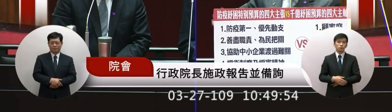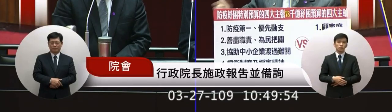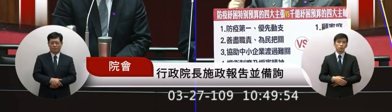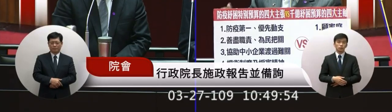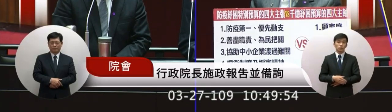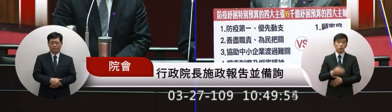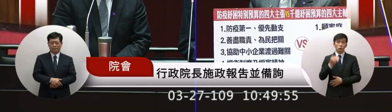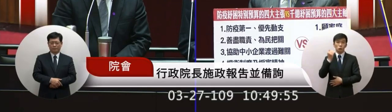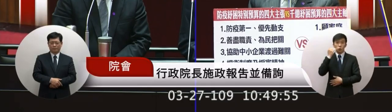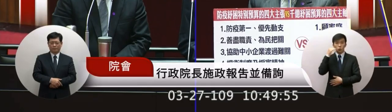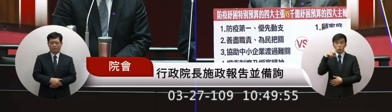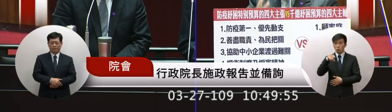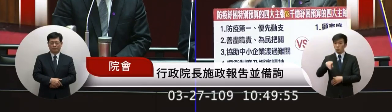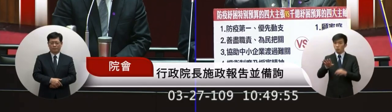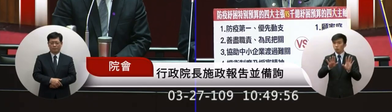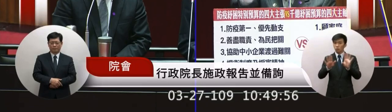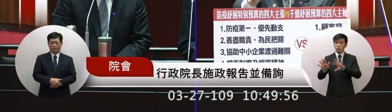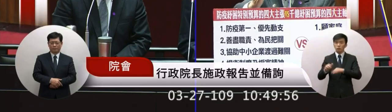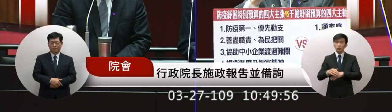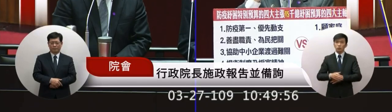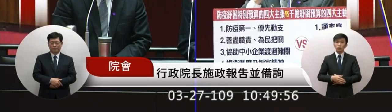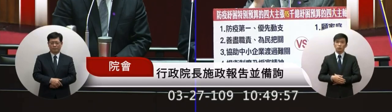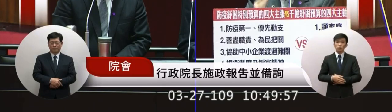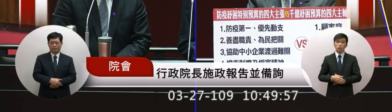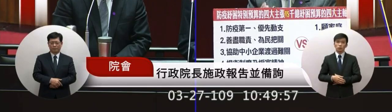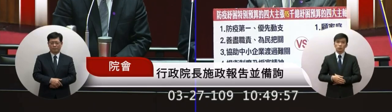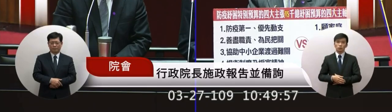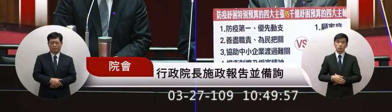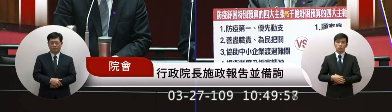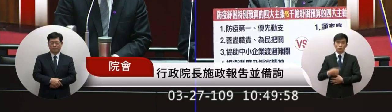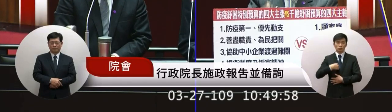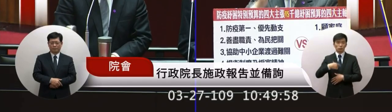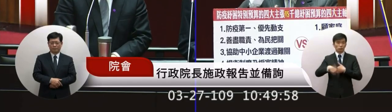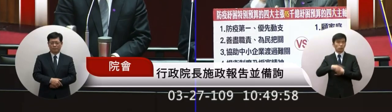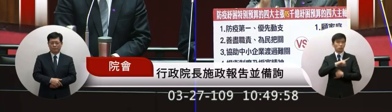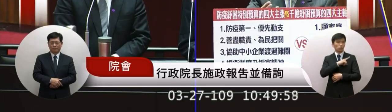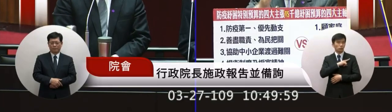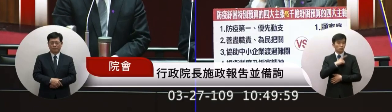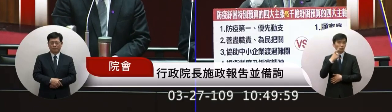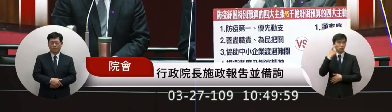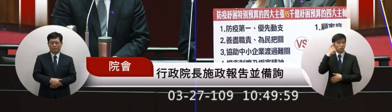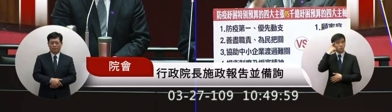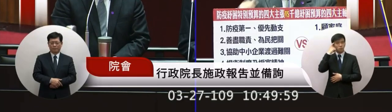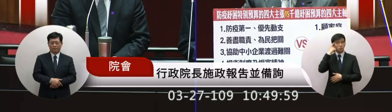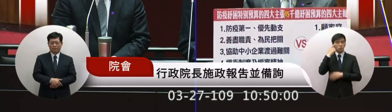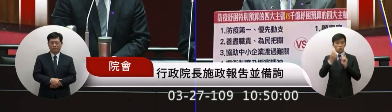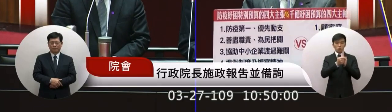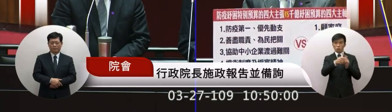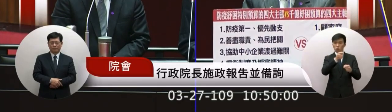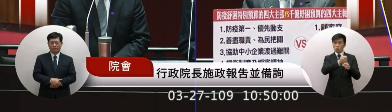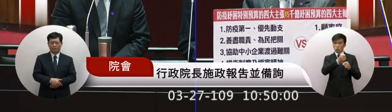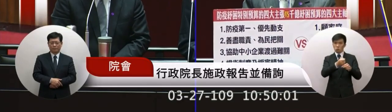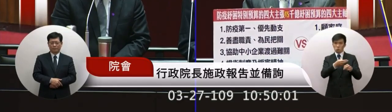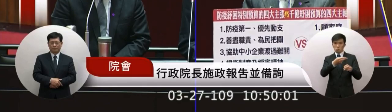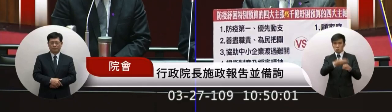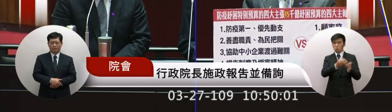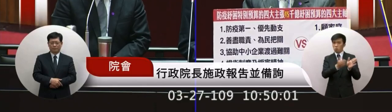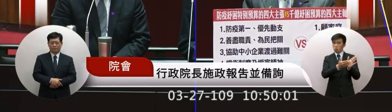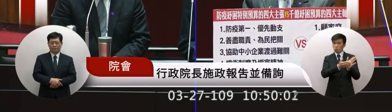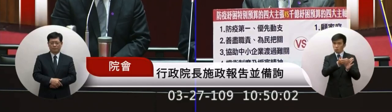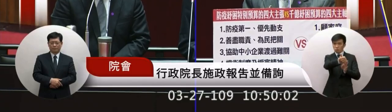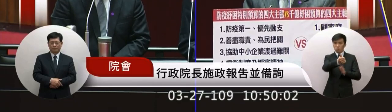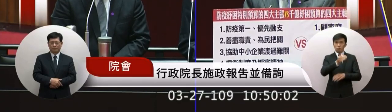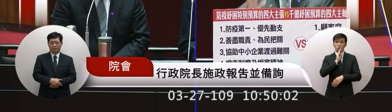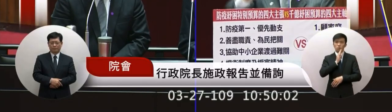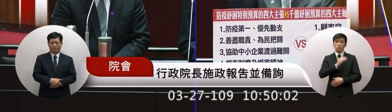假设是安尼的话，徛咧。本色的立场，我爱对你表示肯定。